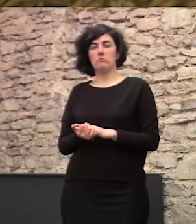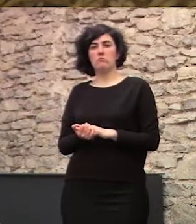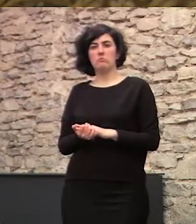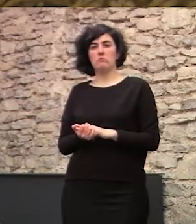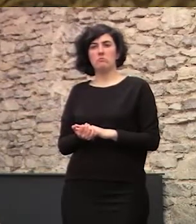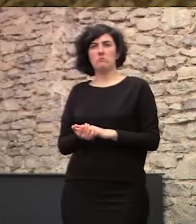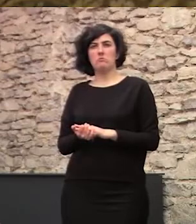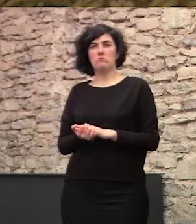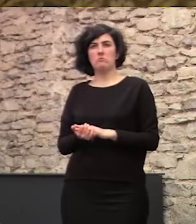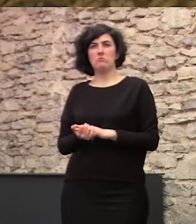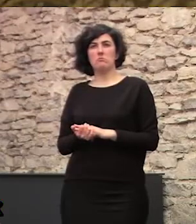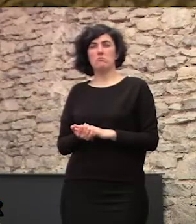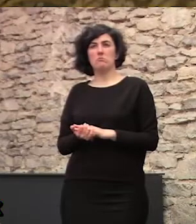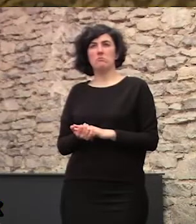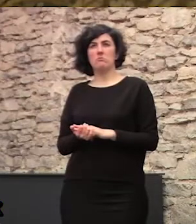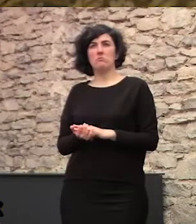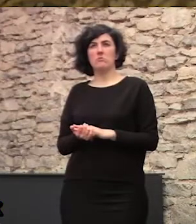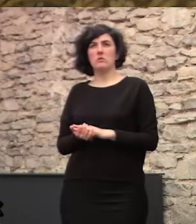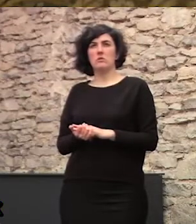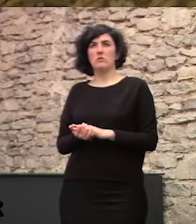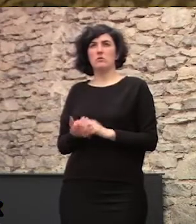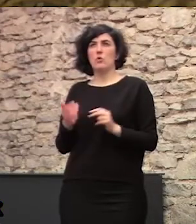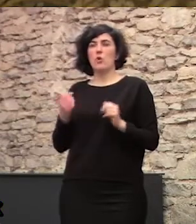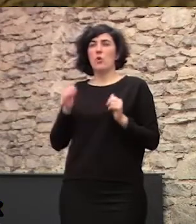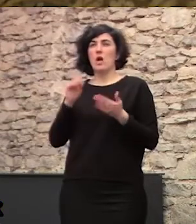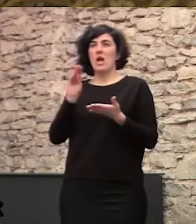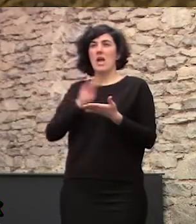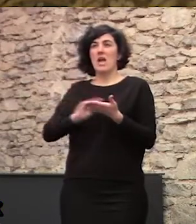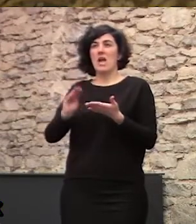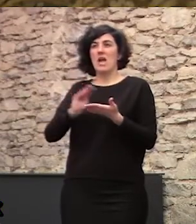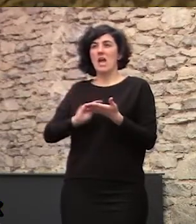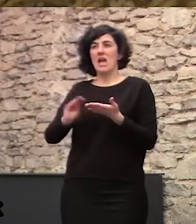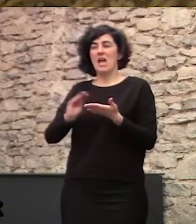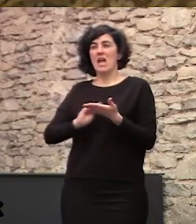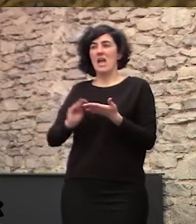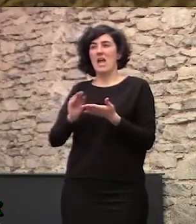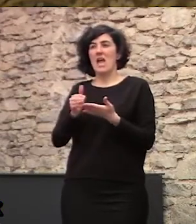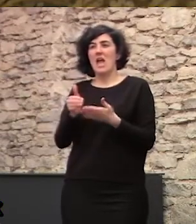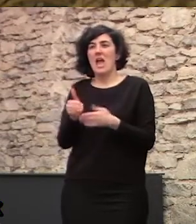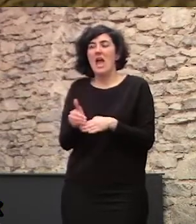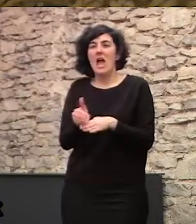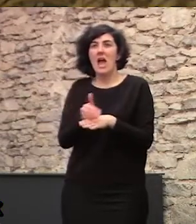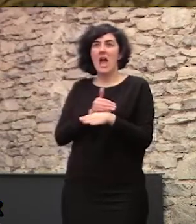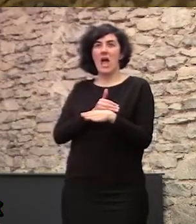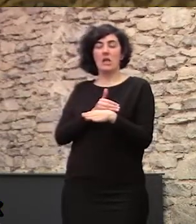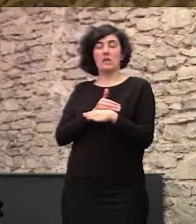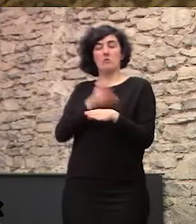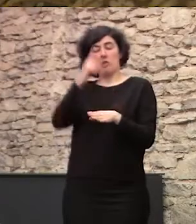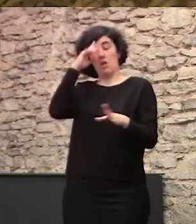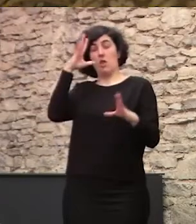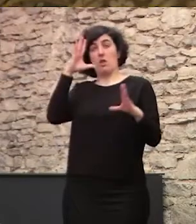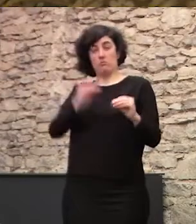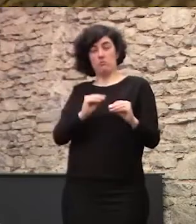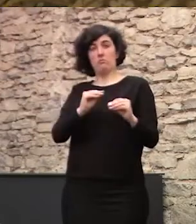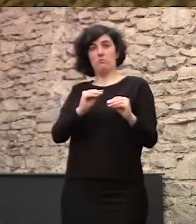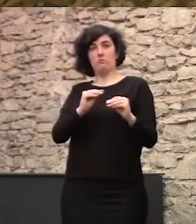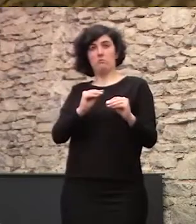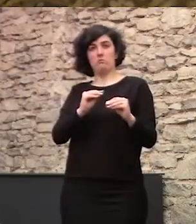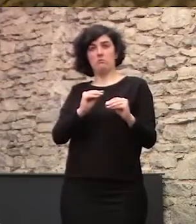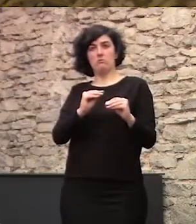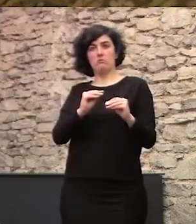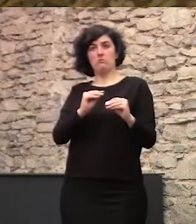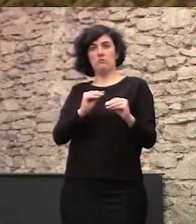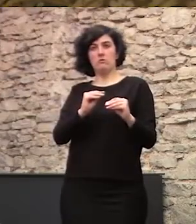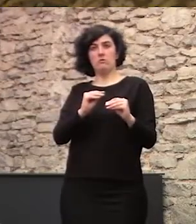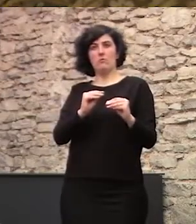kasi ez da, idazten hasi aurretik blokeatu, nik uste dut blokeatu ninduela gehiago pentsatzea ja